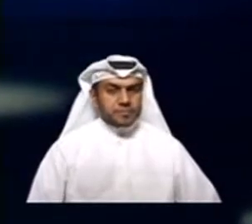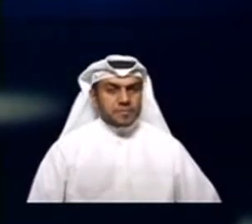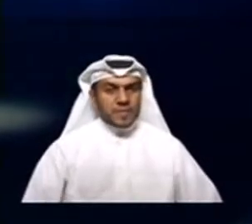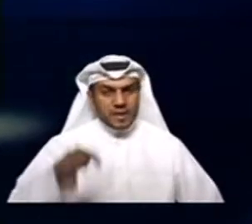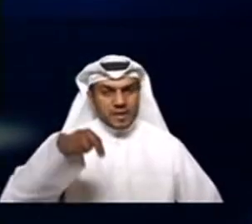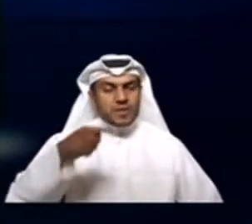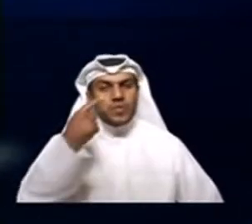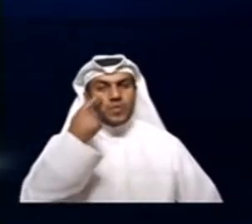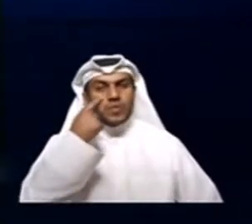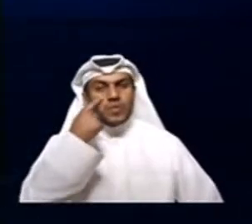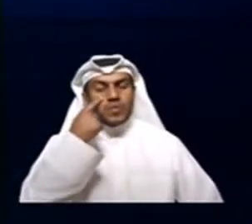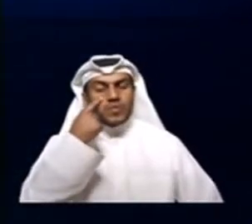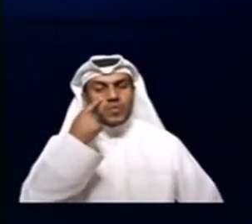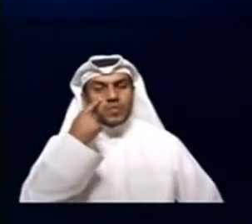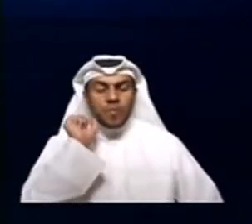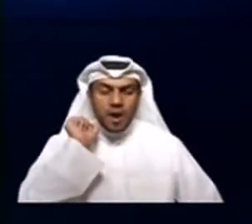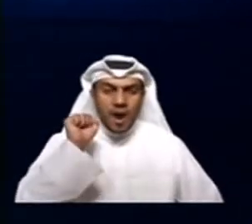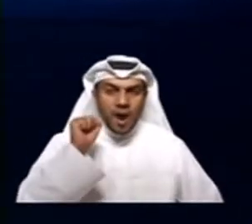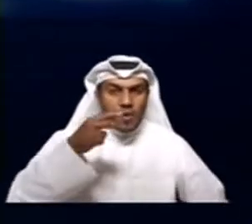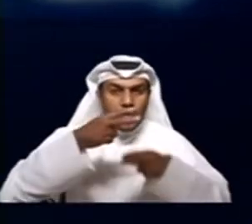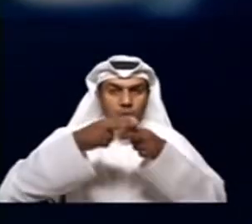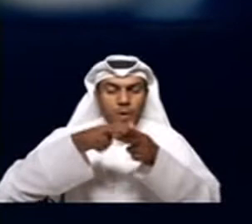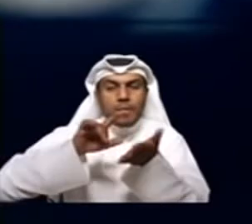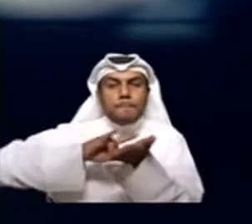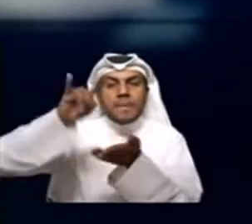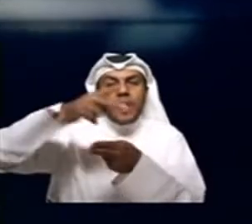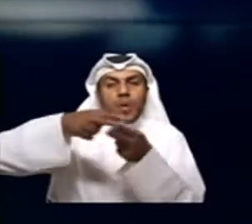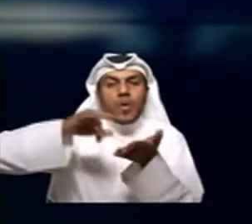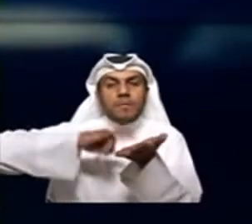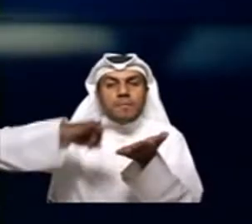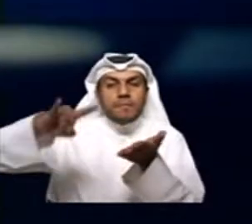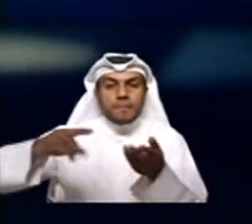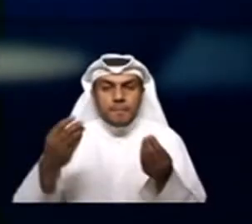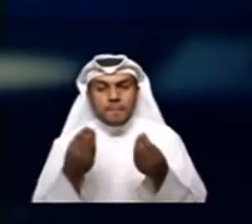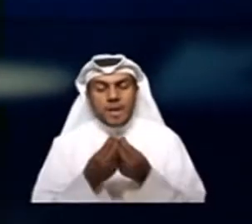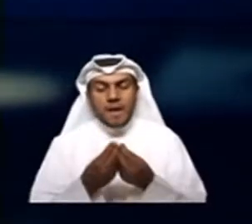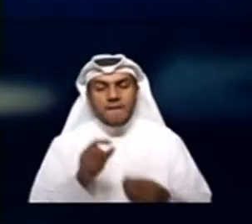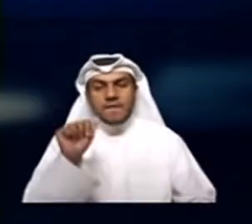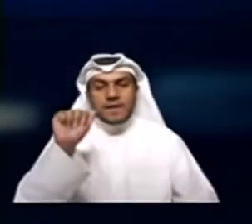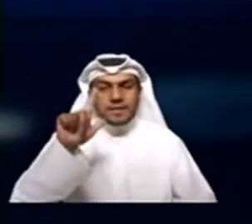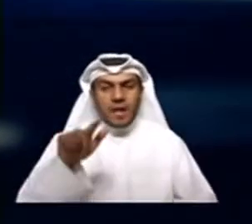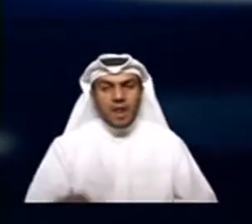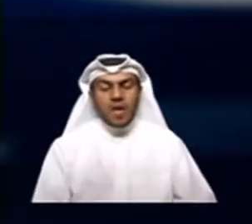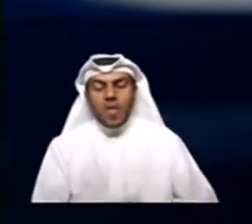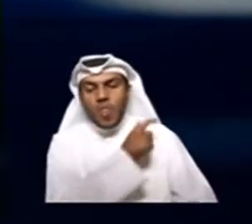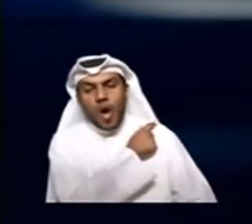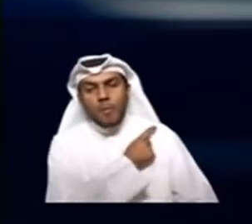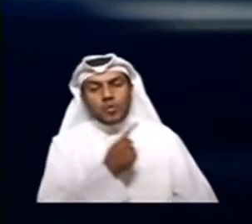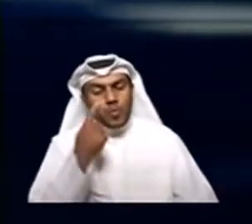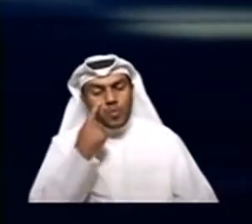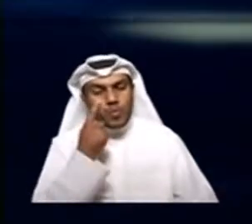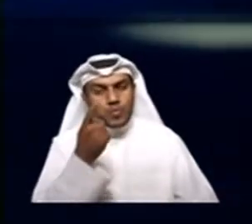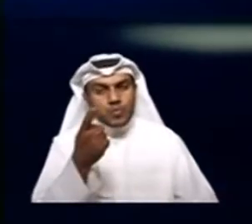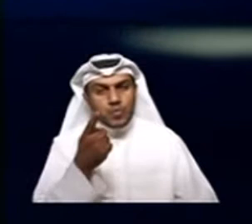وللاطلاع على الملاحة الجوية في مطار الكويت الدولي ينضم إلينا أيضا فيصل العسعوسي، ضابط أول عمليات المطار في